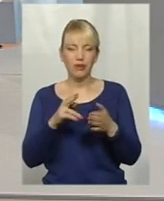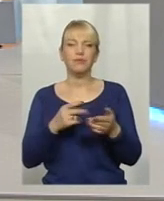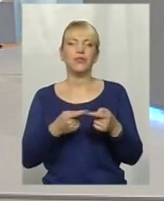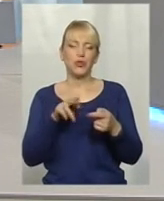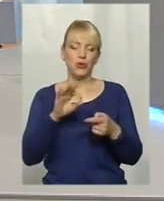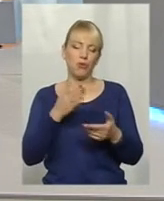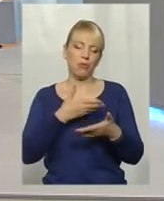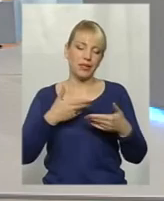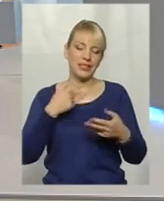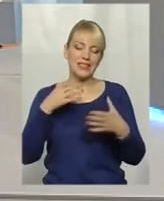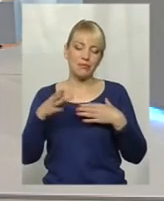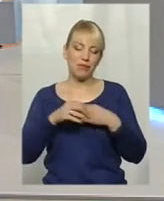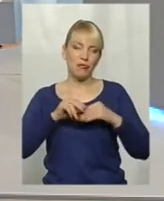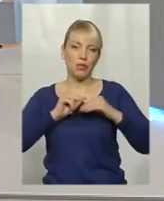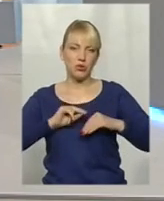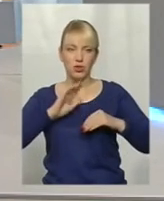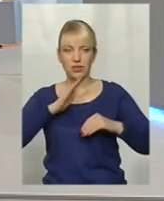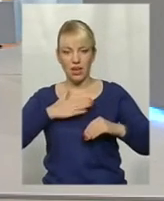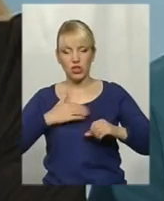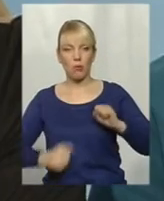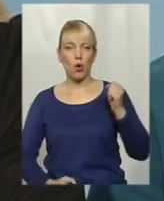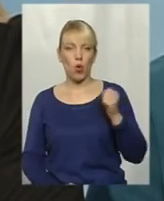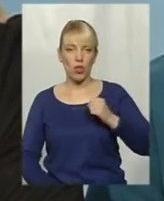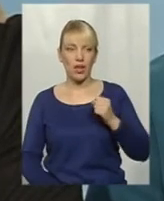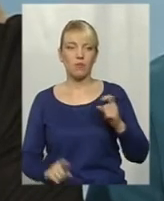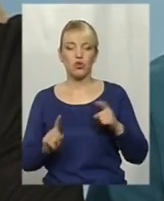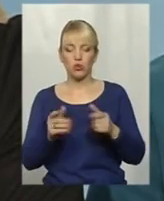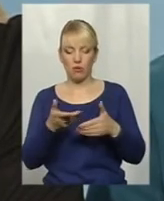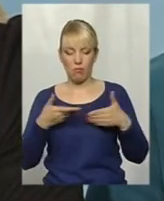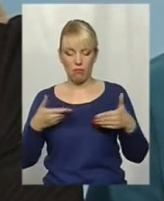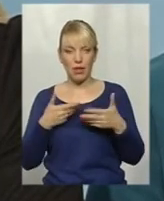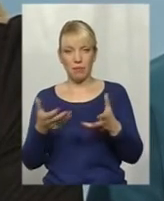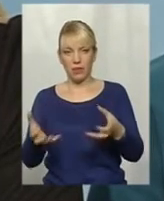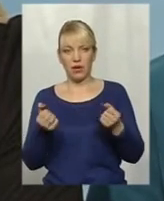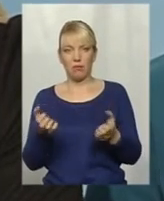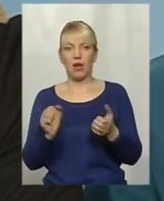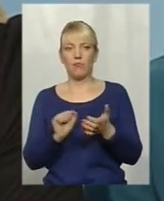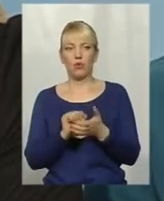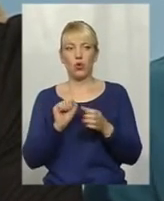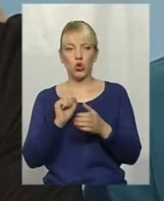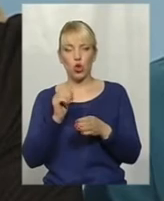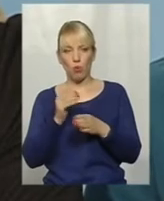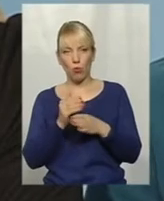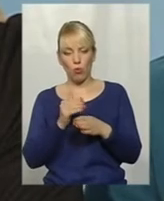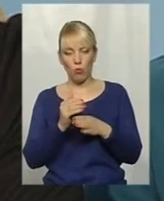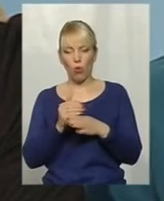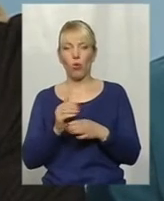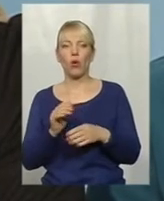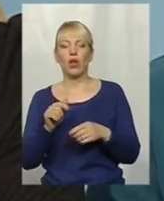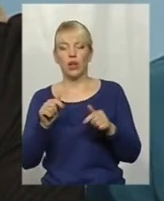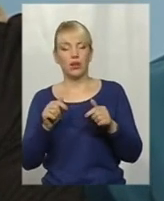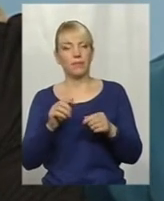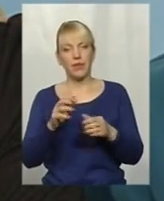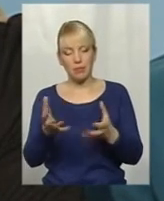колегами таким чином, що ми приймаємо документи, пересилаємо їм, а адвоката вони призначають вже